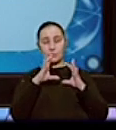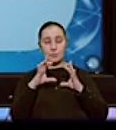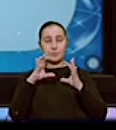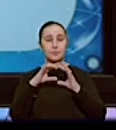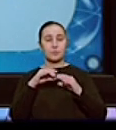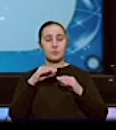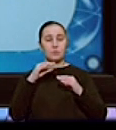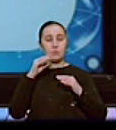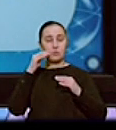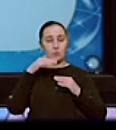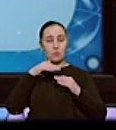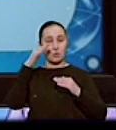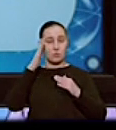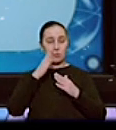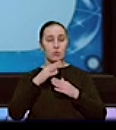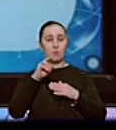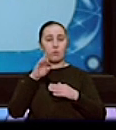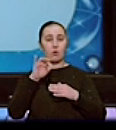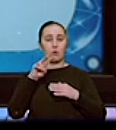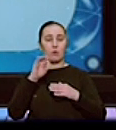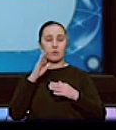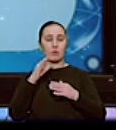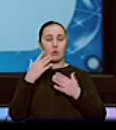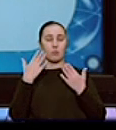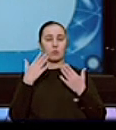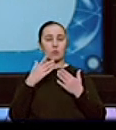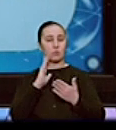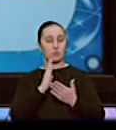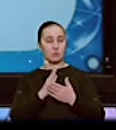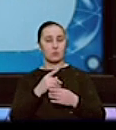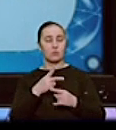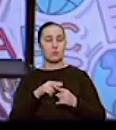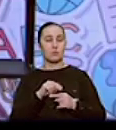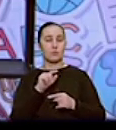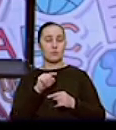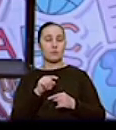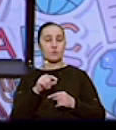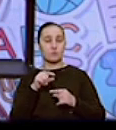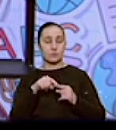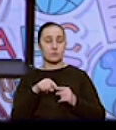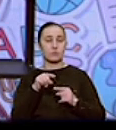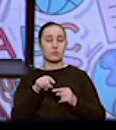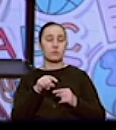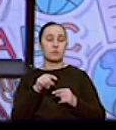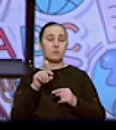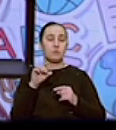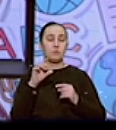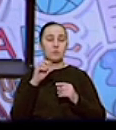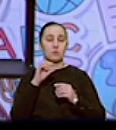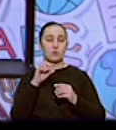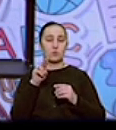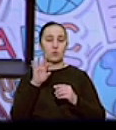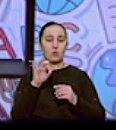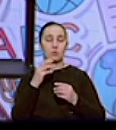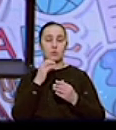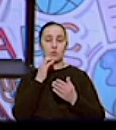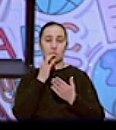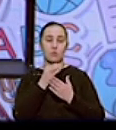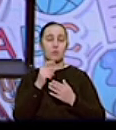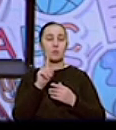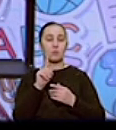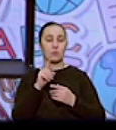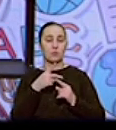Dum-dumaloq bo'yi bor, palovda obro'yi bor. Ushbu topishmoqning javobi nima